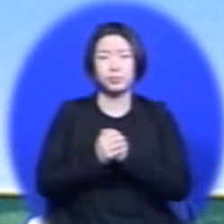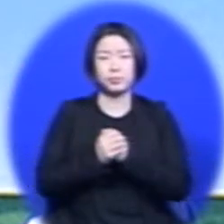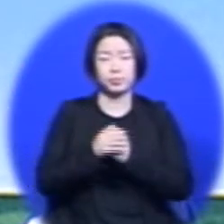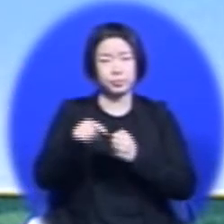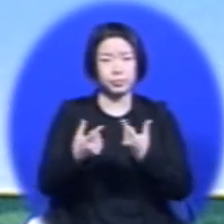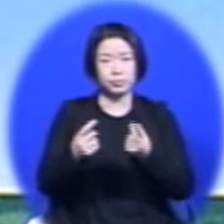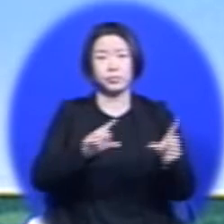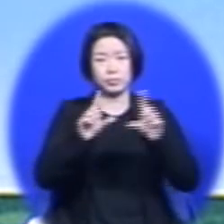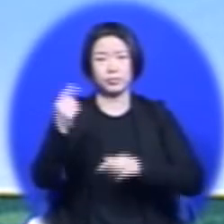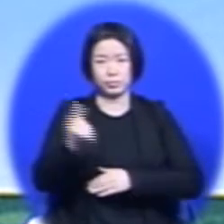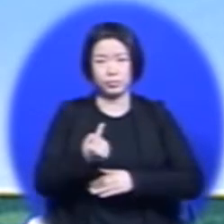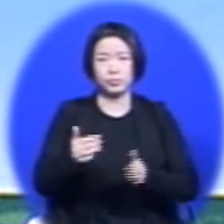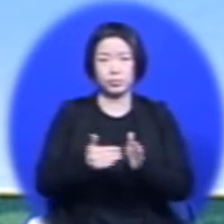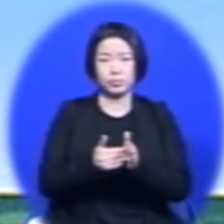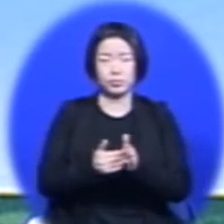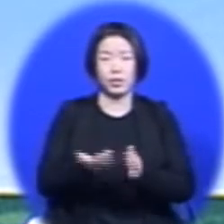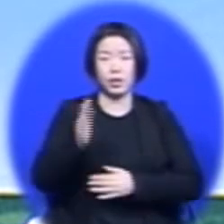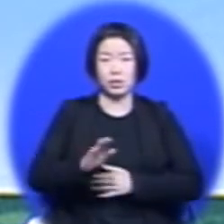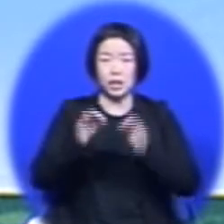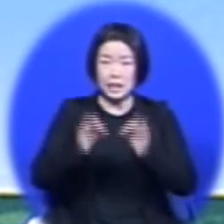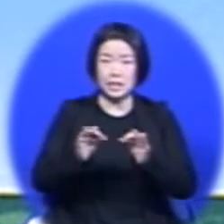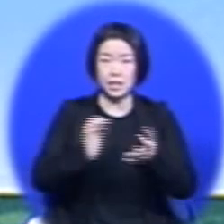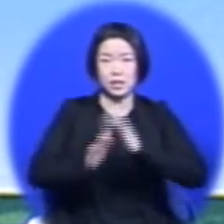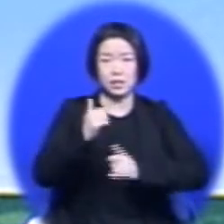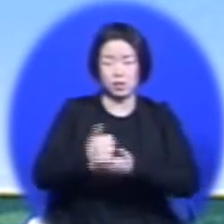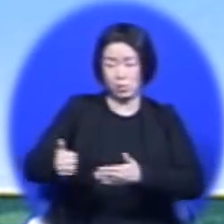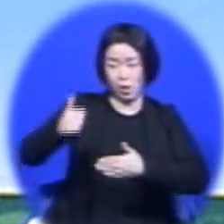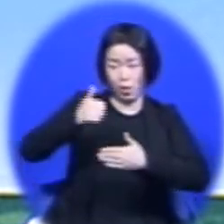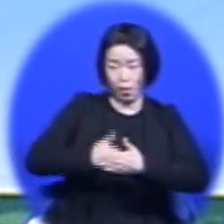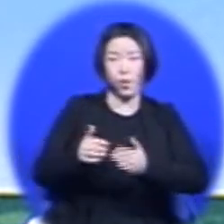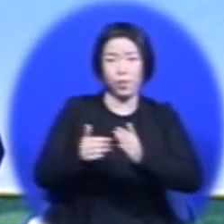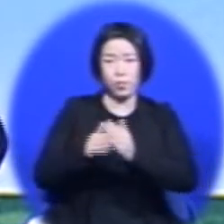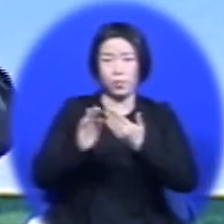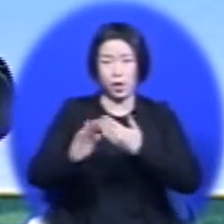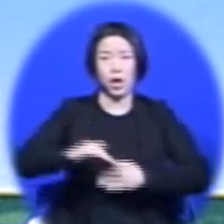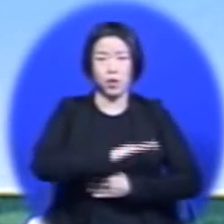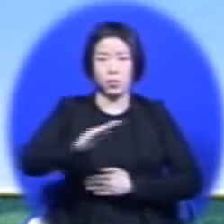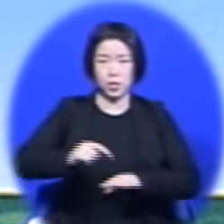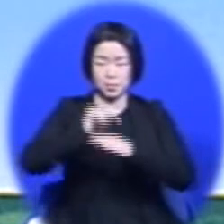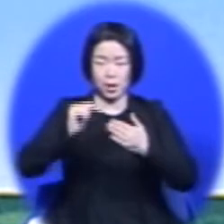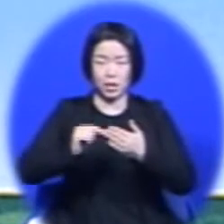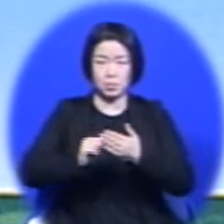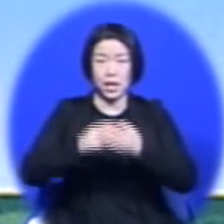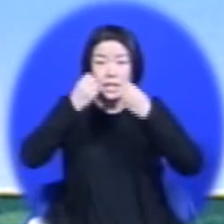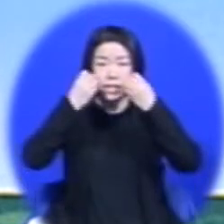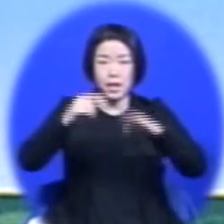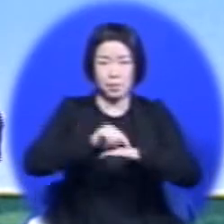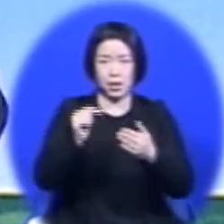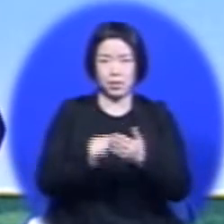그렇게 살았습니다. 그런데 이제 예수님을 영접하고 난 다음에 우리의 마음에 완전히 새 마음이